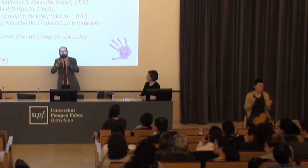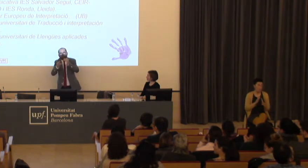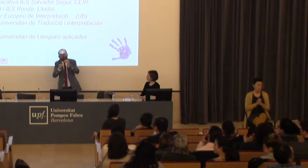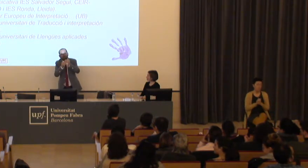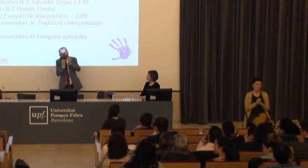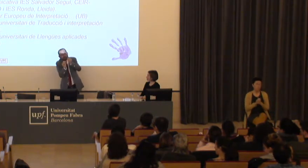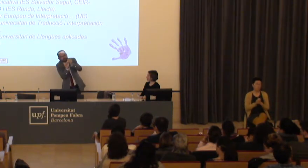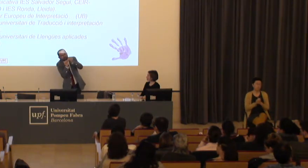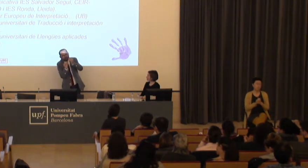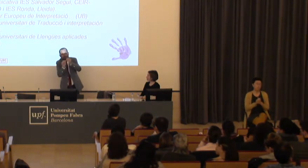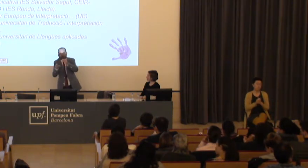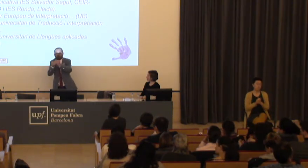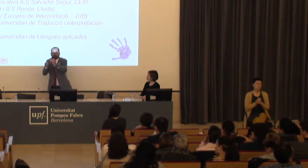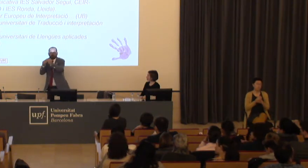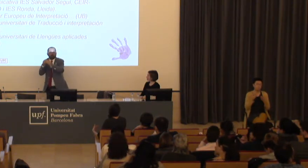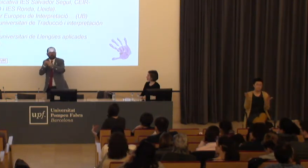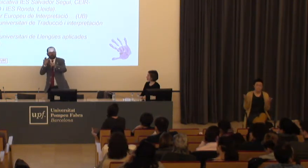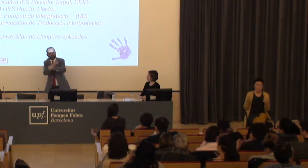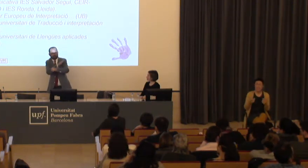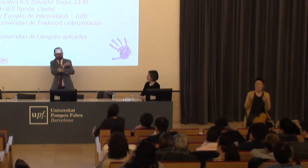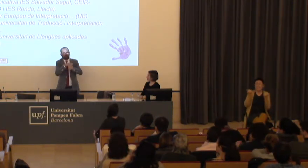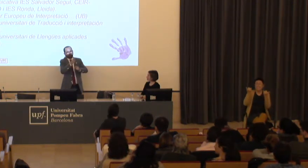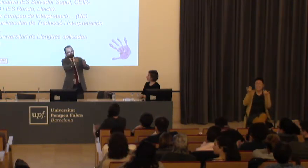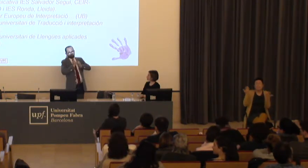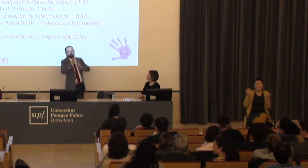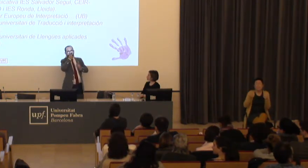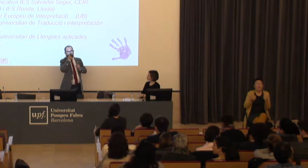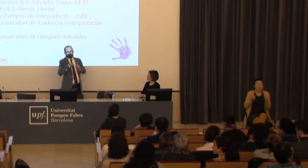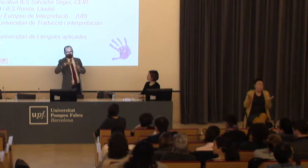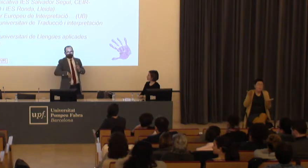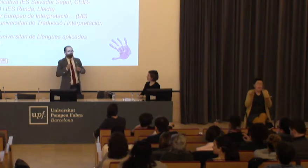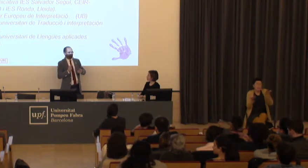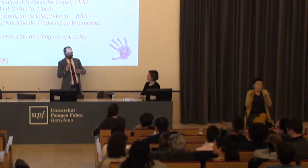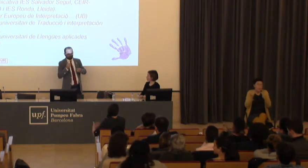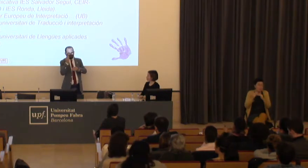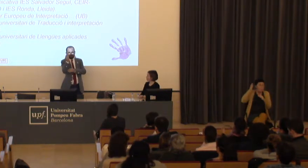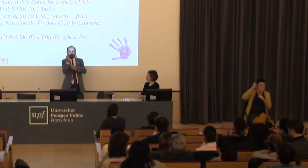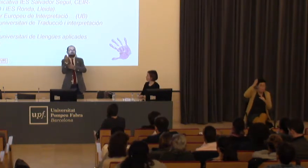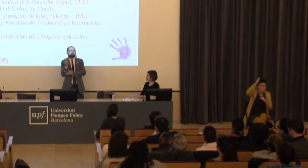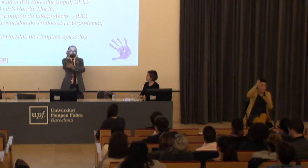veurem com adaptem totes les titulacions que hem anat aconseguint abans que estigui